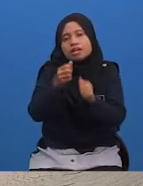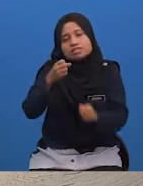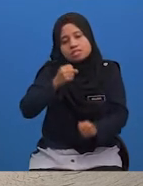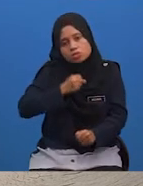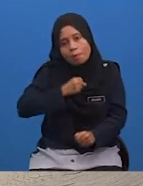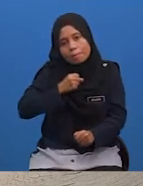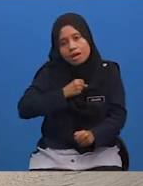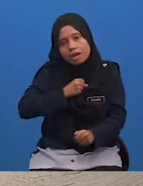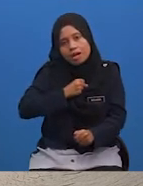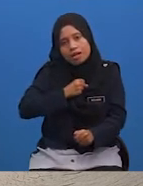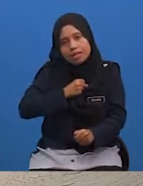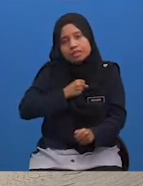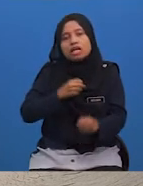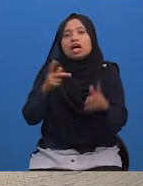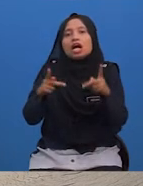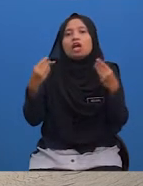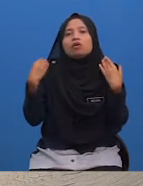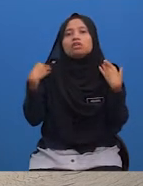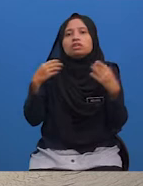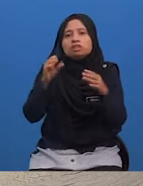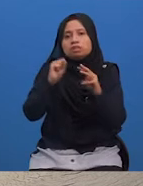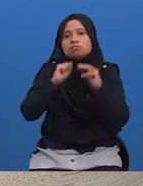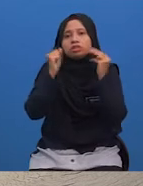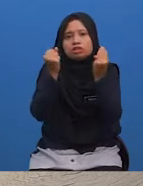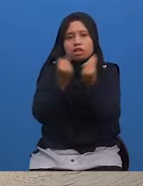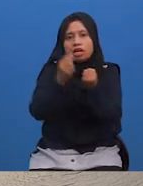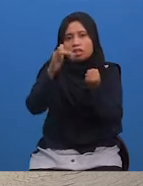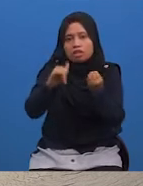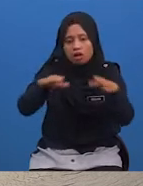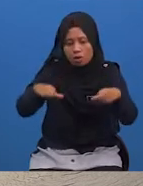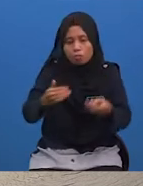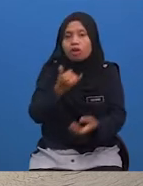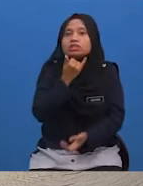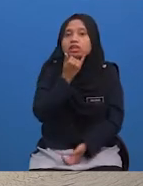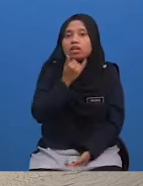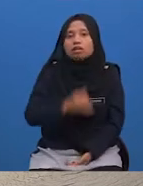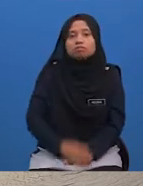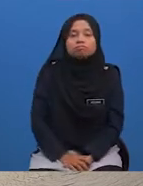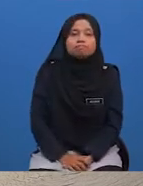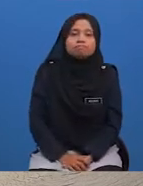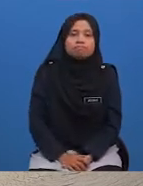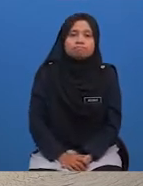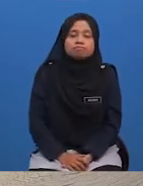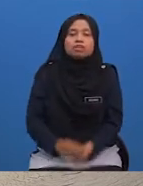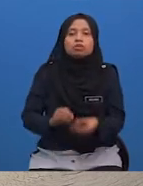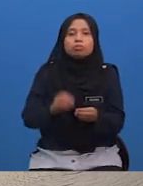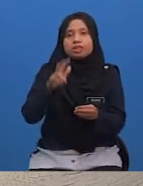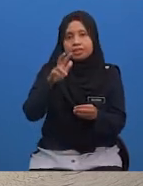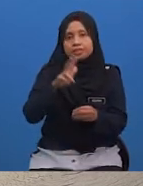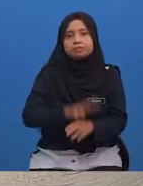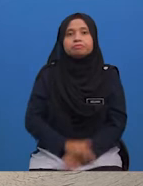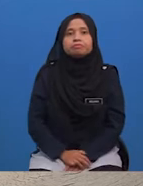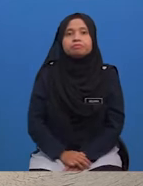sopan segelintir anggota masyarakat yang melakukan kesilapan. Yang ketiga,